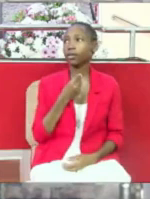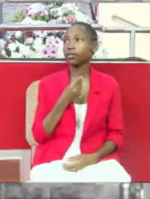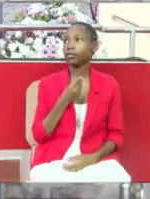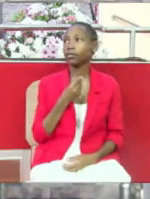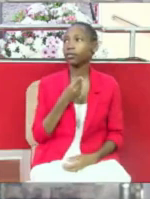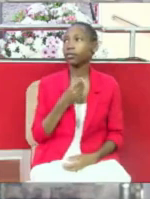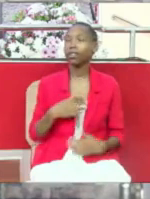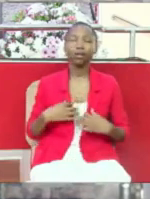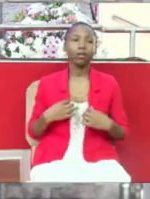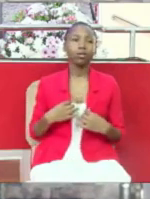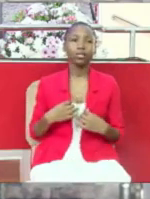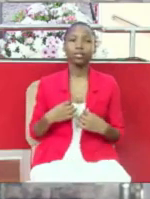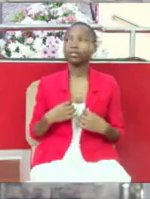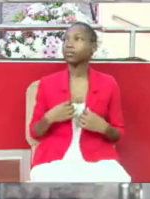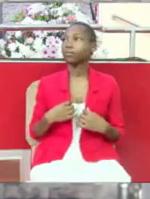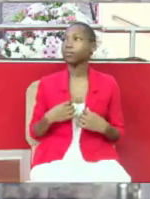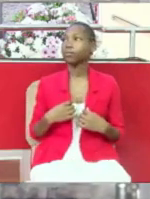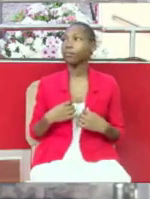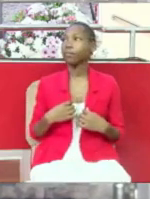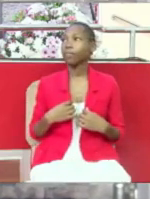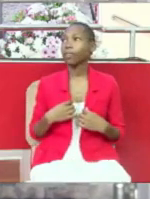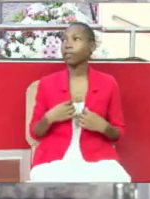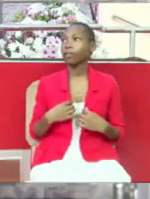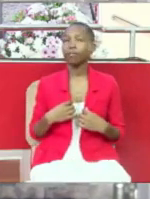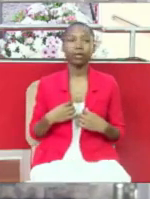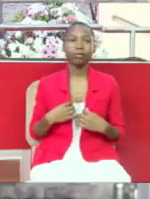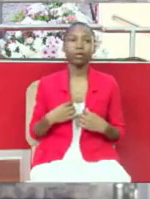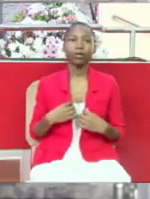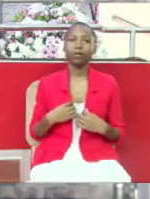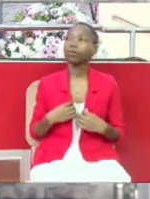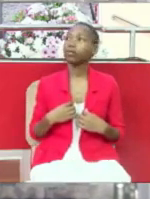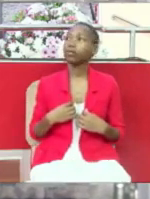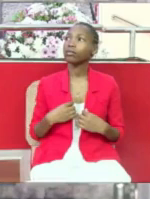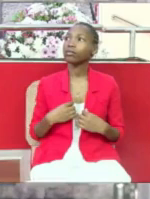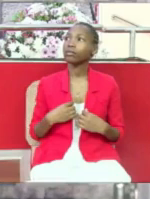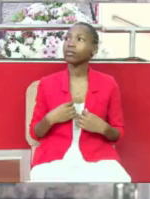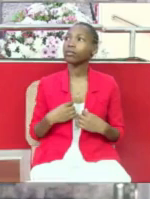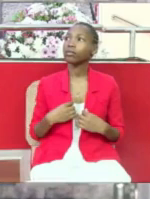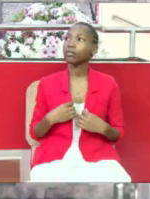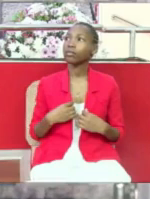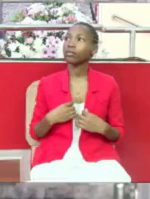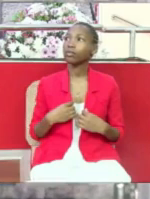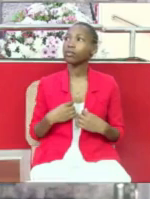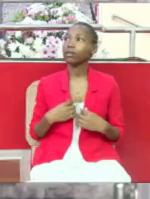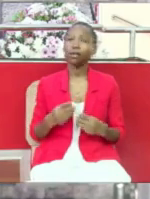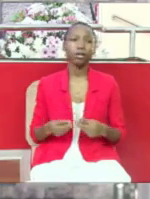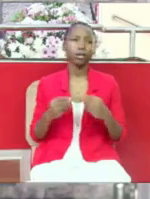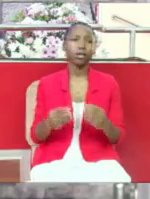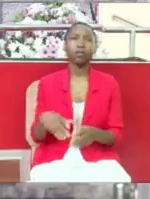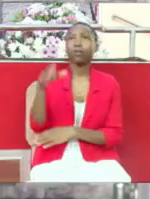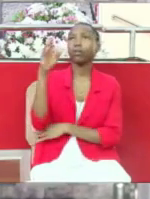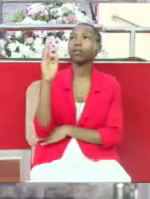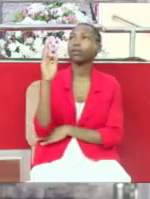The cloak. Hilo nguo kept him warm. Likamfanya awe na hisi joto. The cloak. Hii nguo provided him.